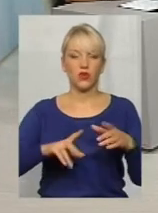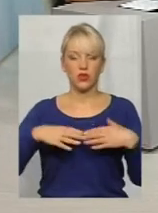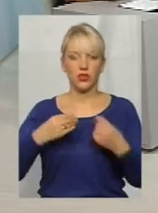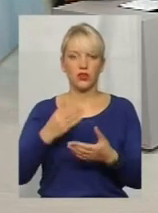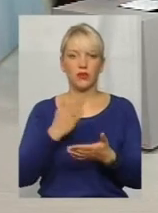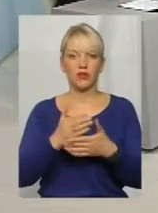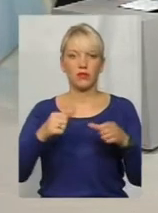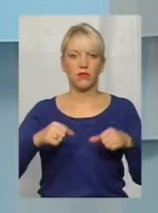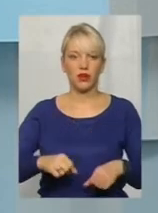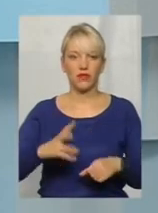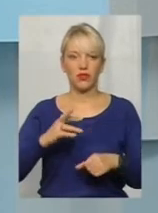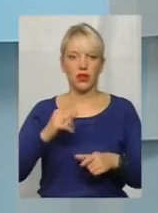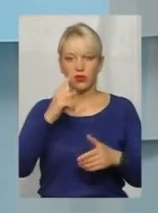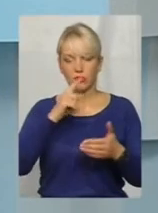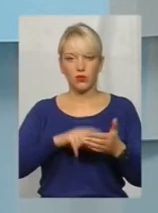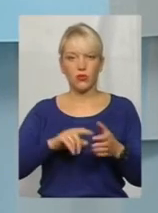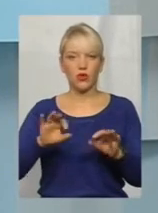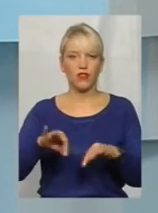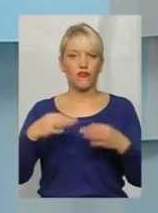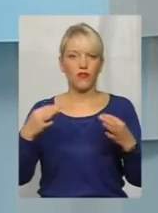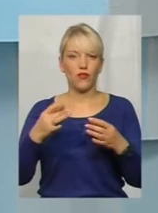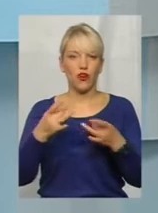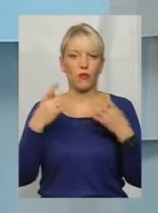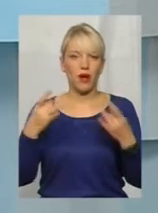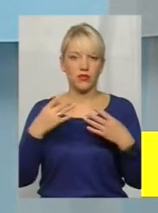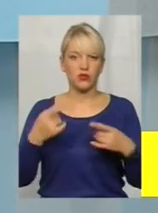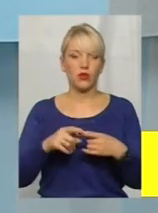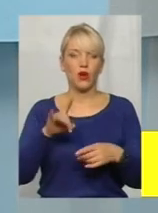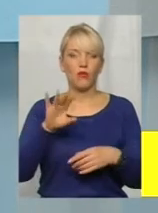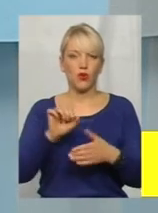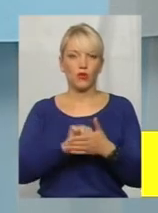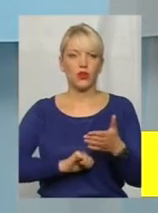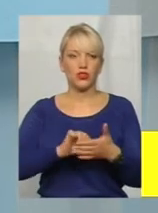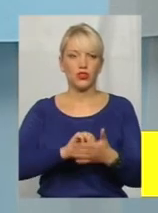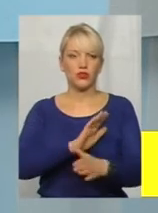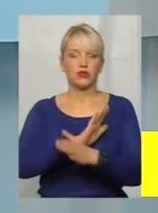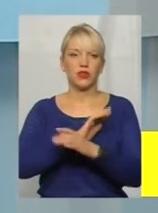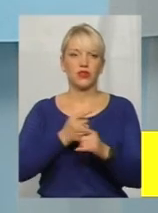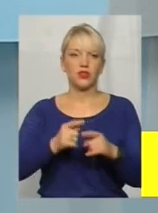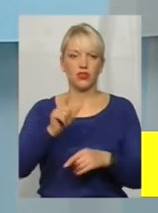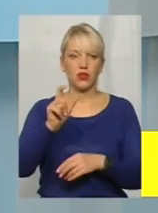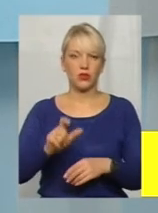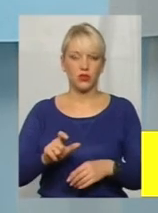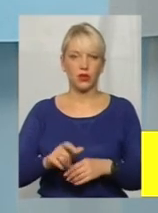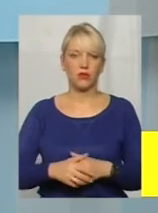і родичі на доступну інформацію про причини смерті даної особи, про інформацію,